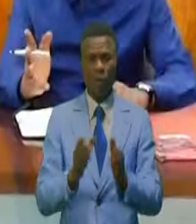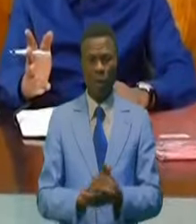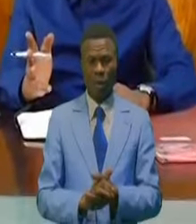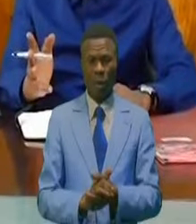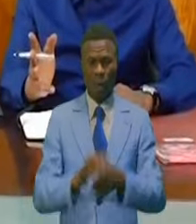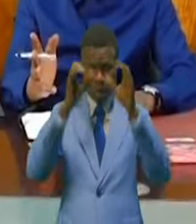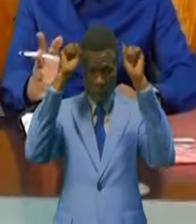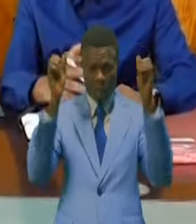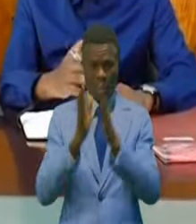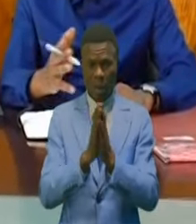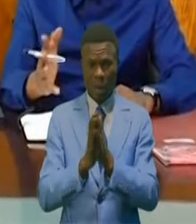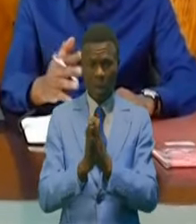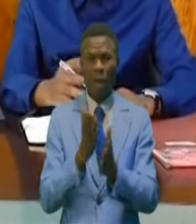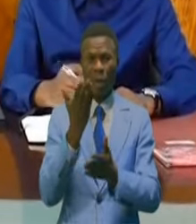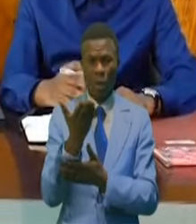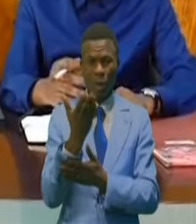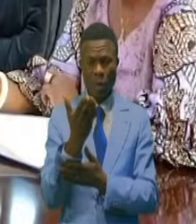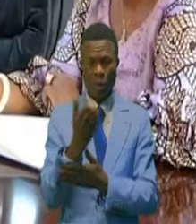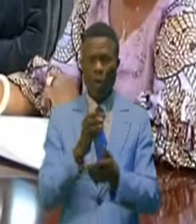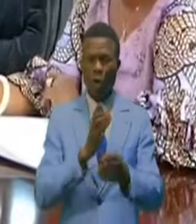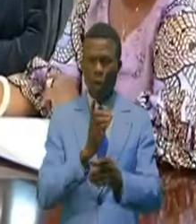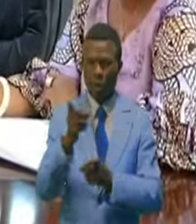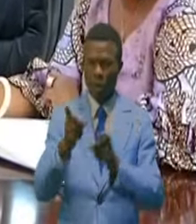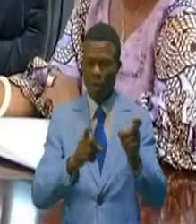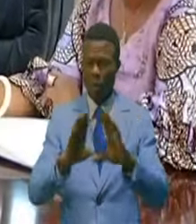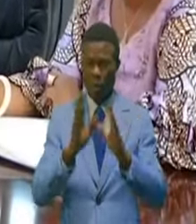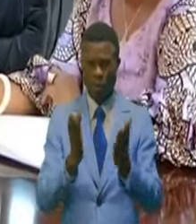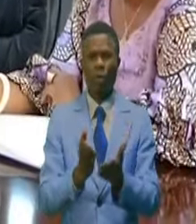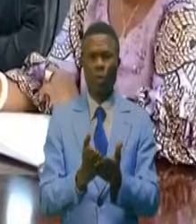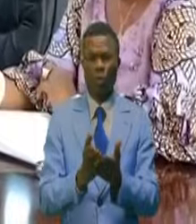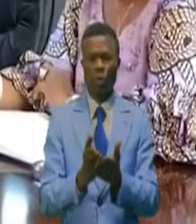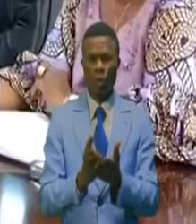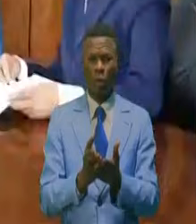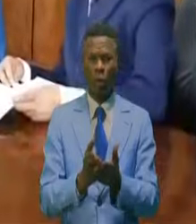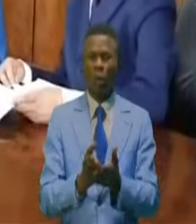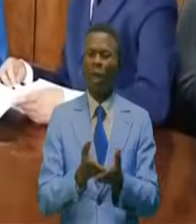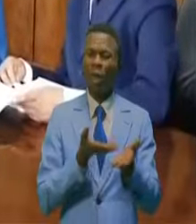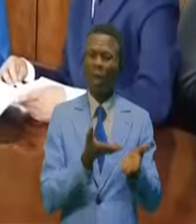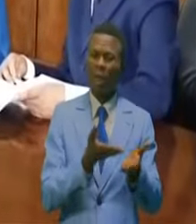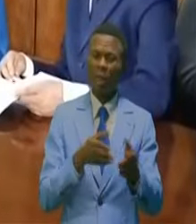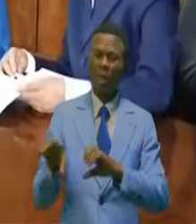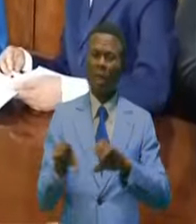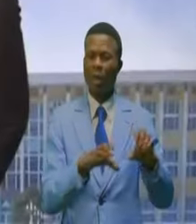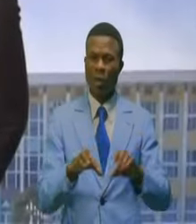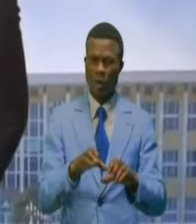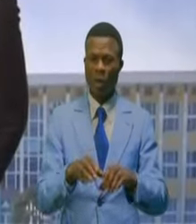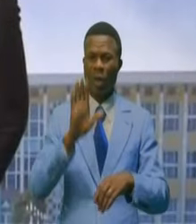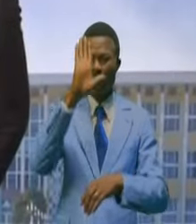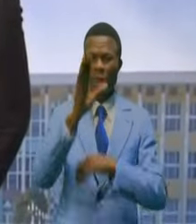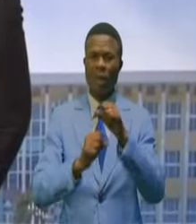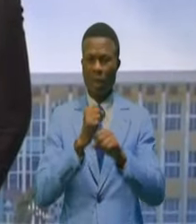Le président Kamerhe a rappelé les orientations qui vont socler l'action de ces bureaux.